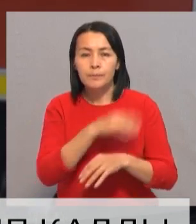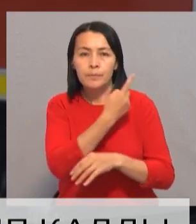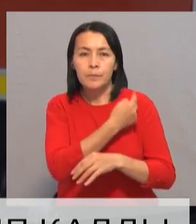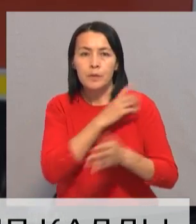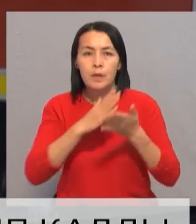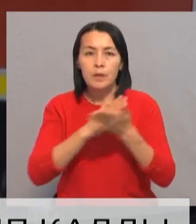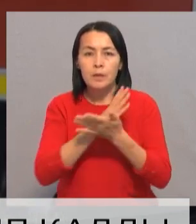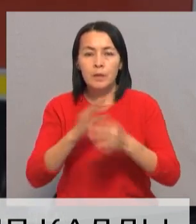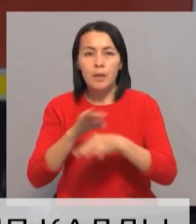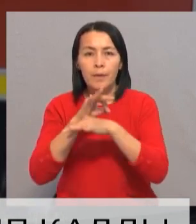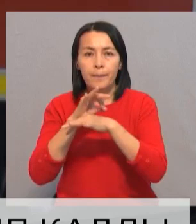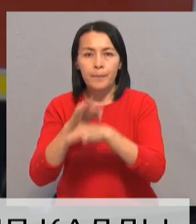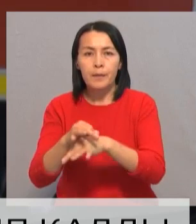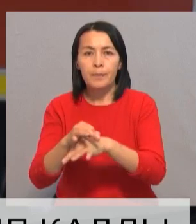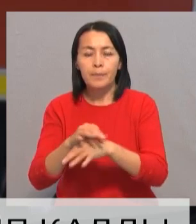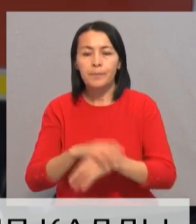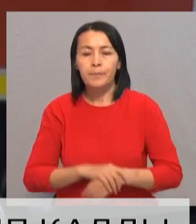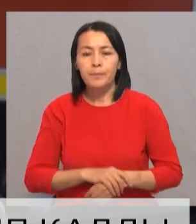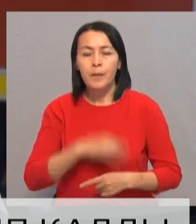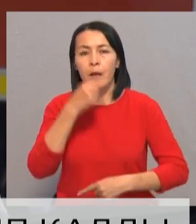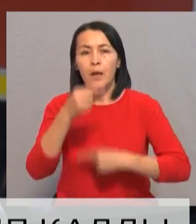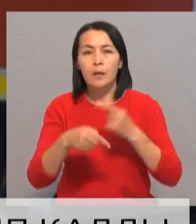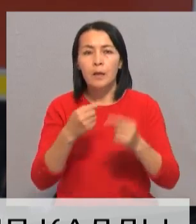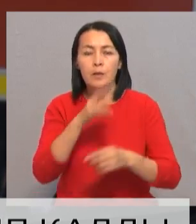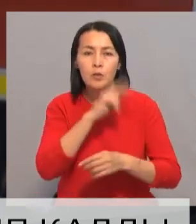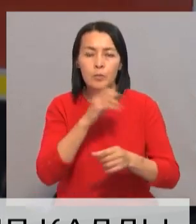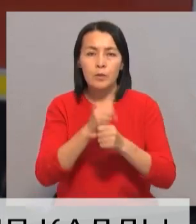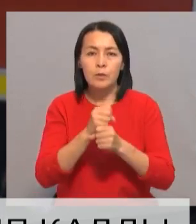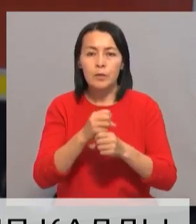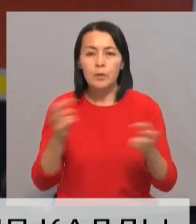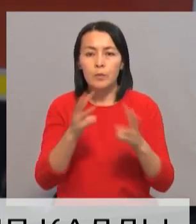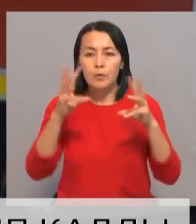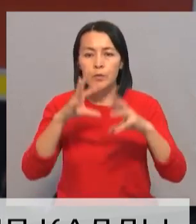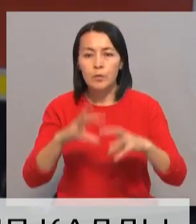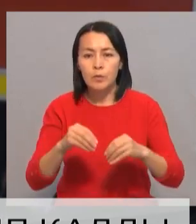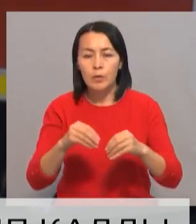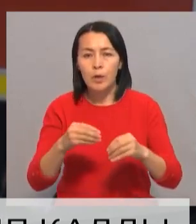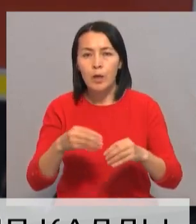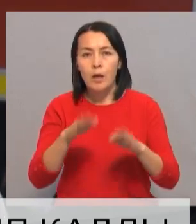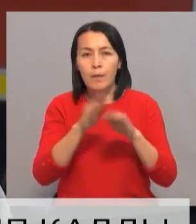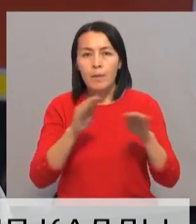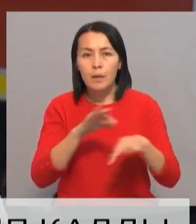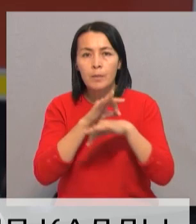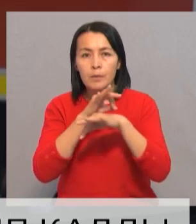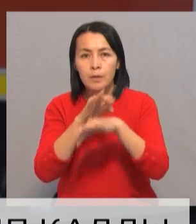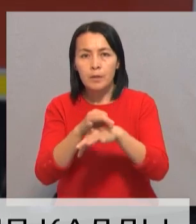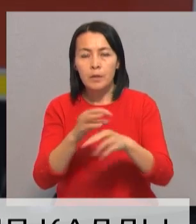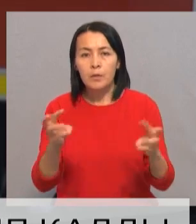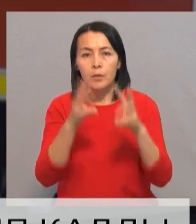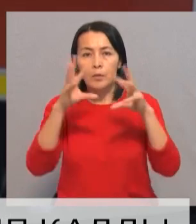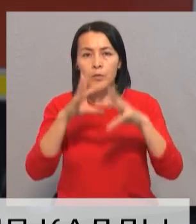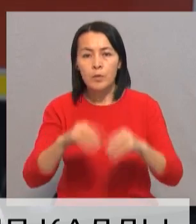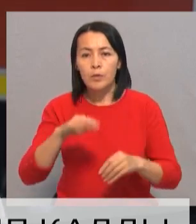медицина қызметкерлеріне тапсырып, ары қарай жұмыс істедік. Біз алып шыққаннан кейін, өртті толық сөндіргеннен